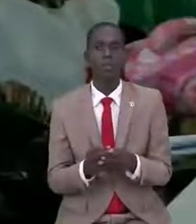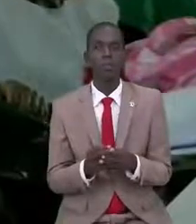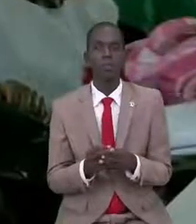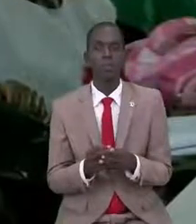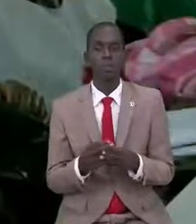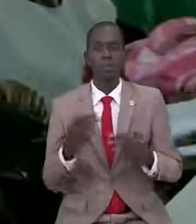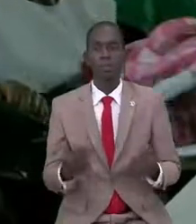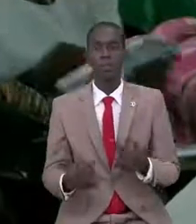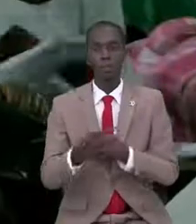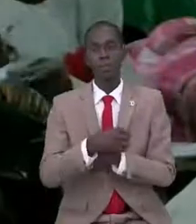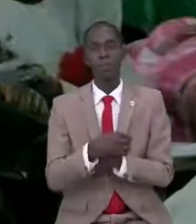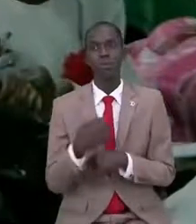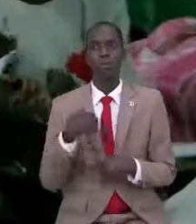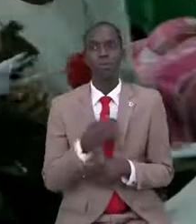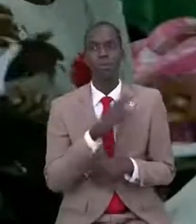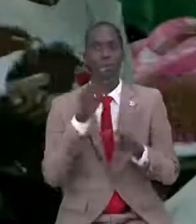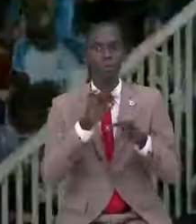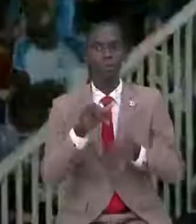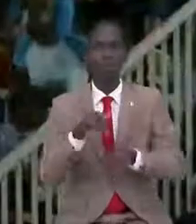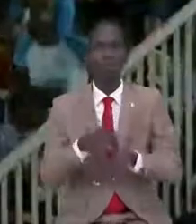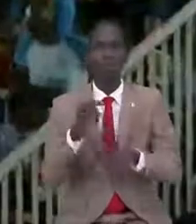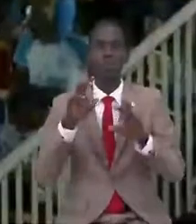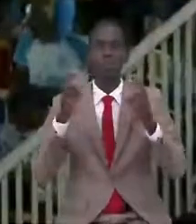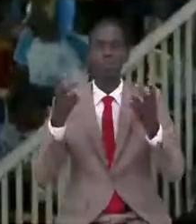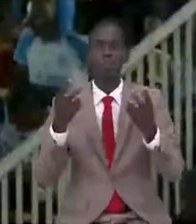Jésus-Christ. Aujourd'hui, nous allons